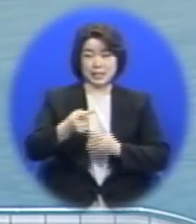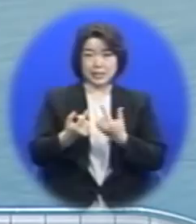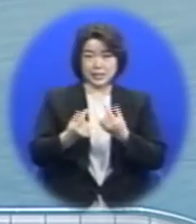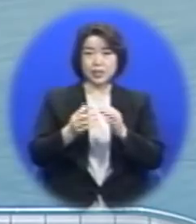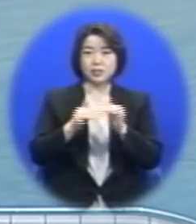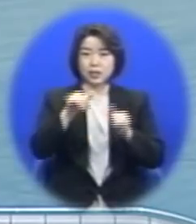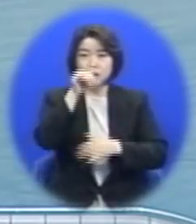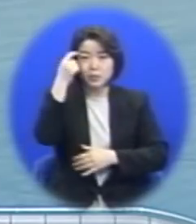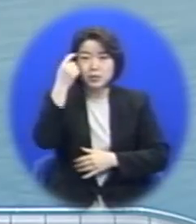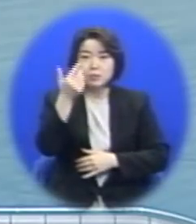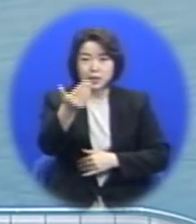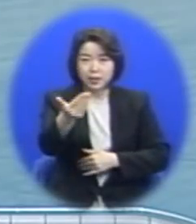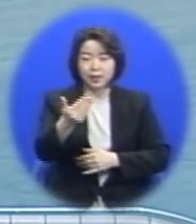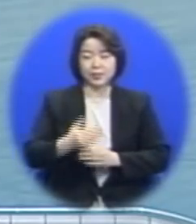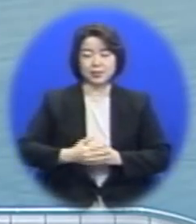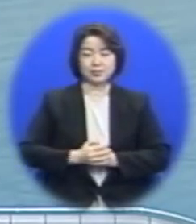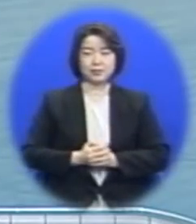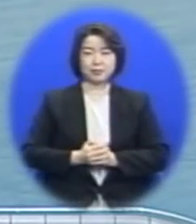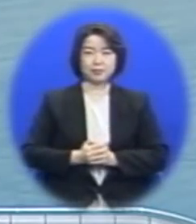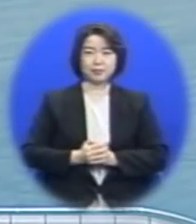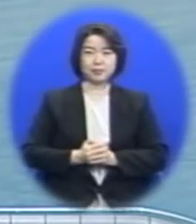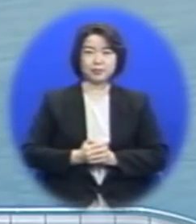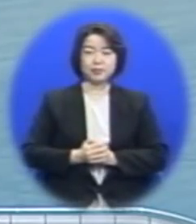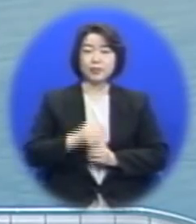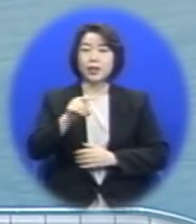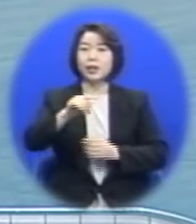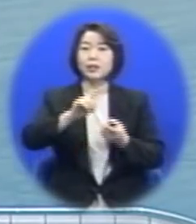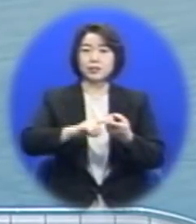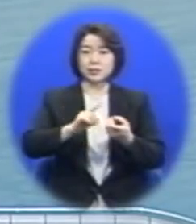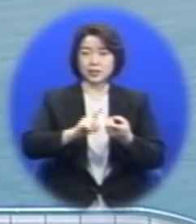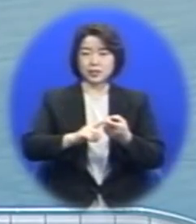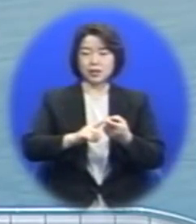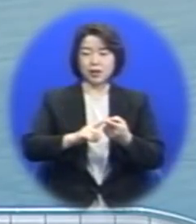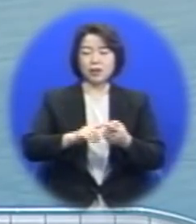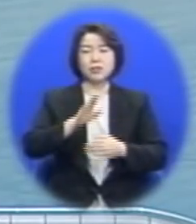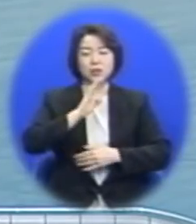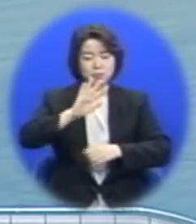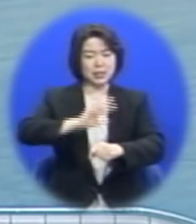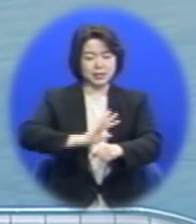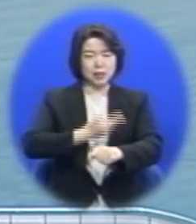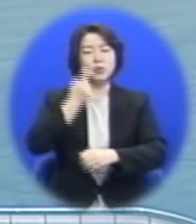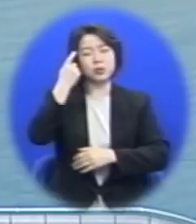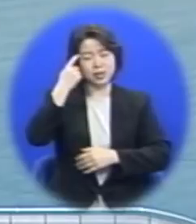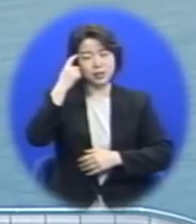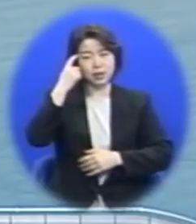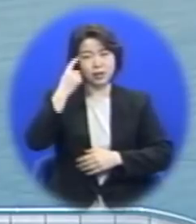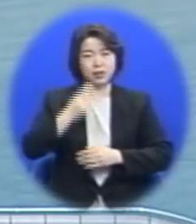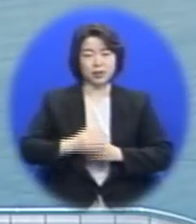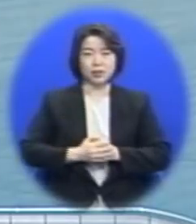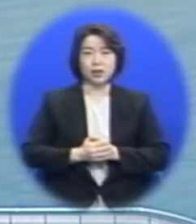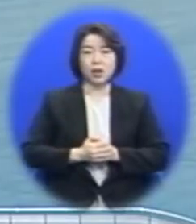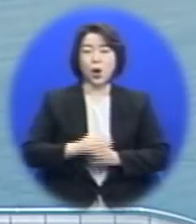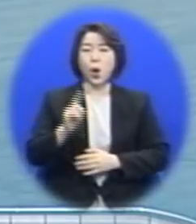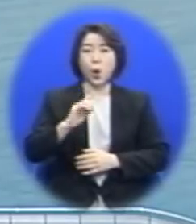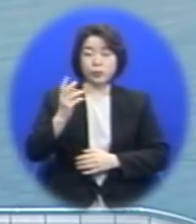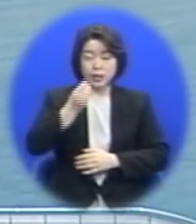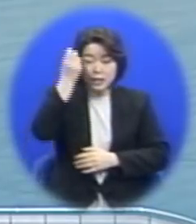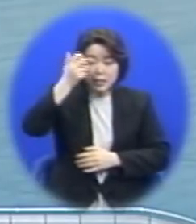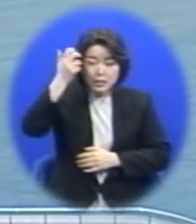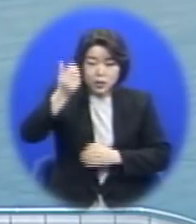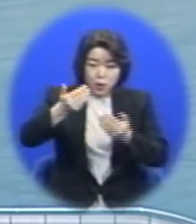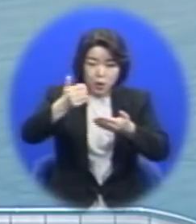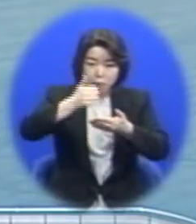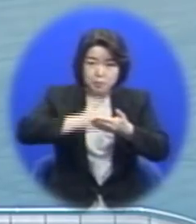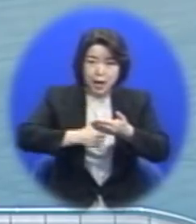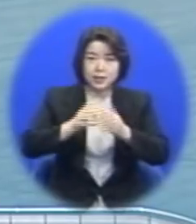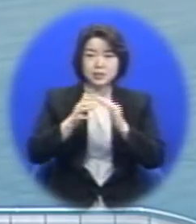분 있습니까? 그 자체가 한참 잘못되어 있는 겁니다. 어찌 성령을 받은 사람이